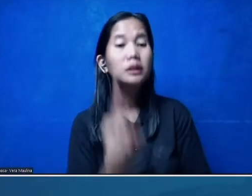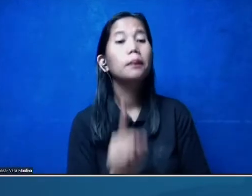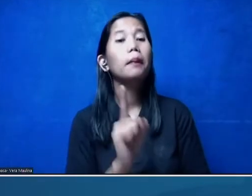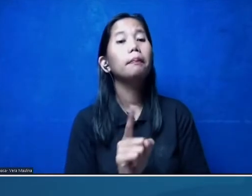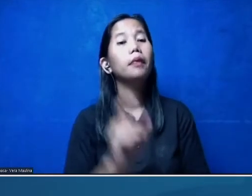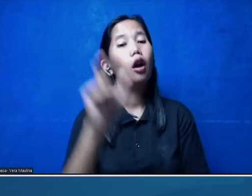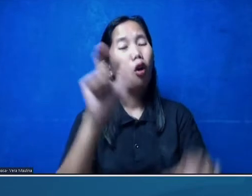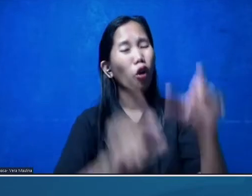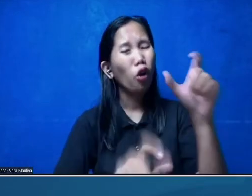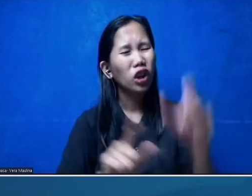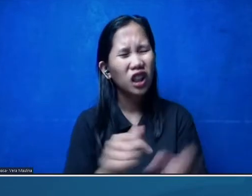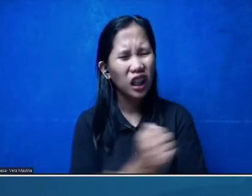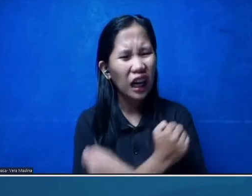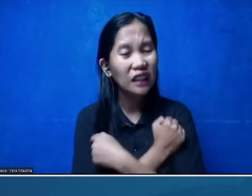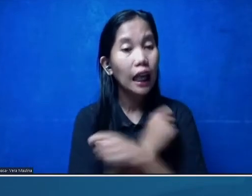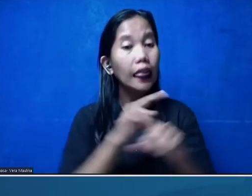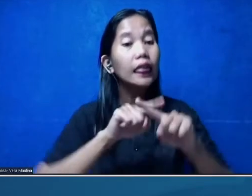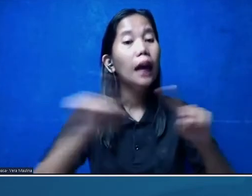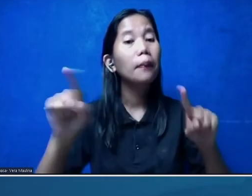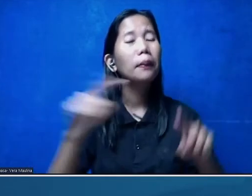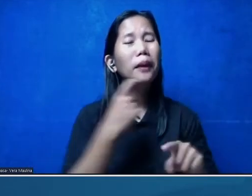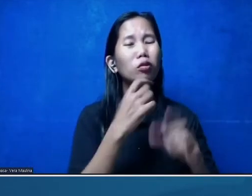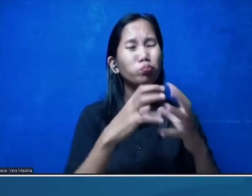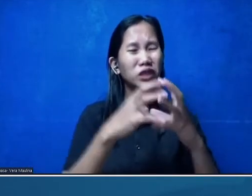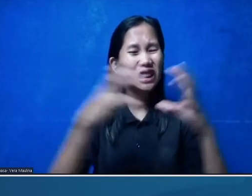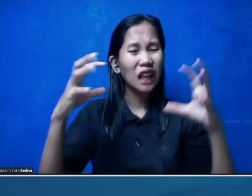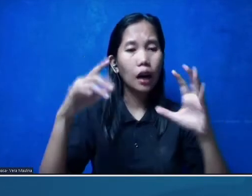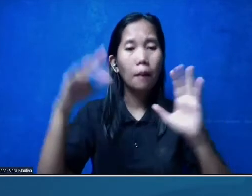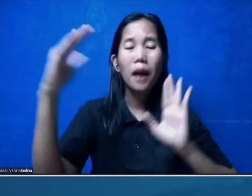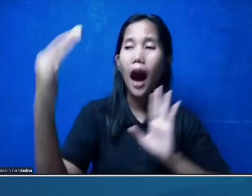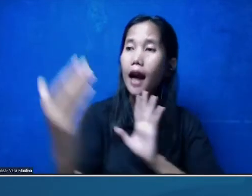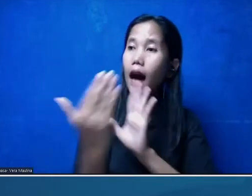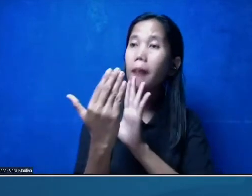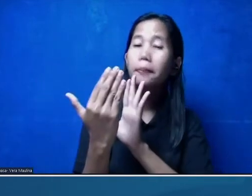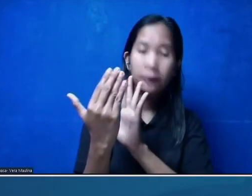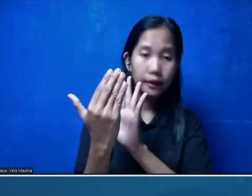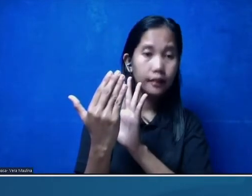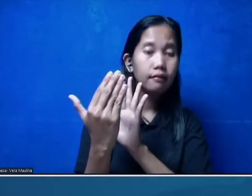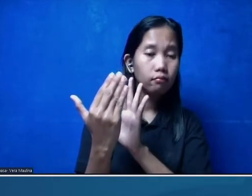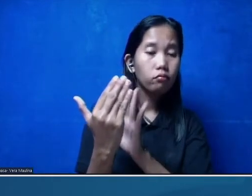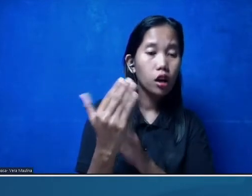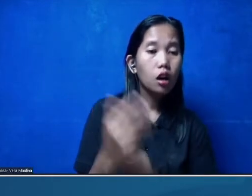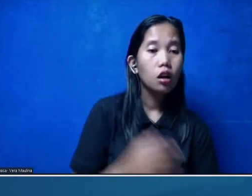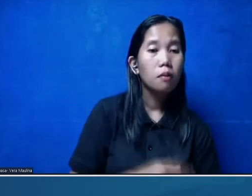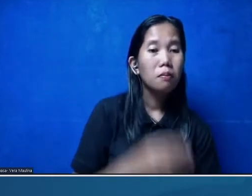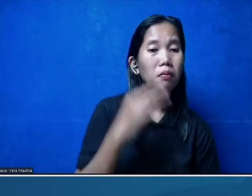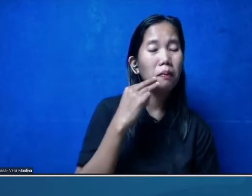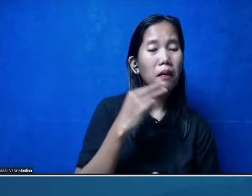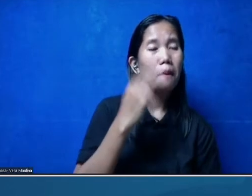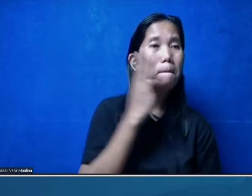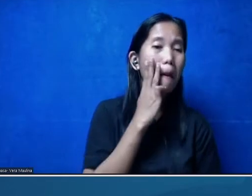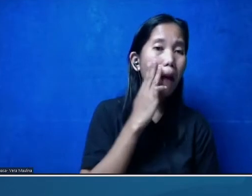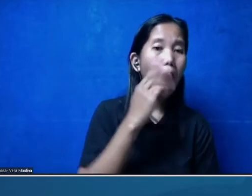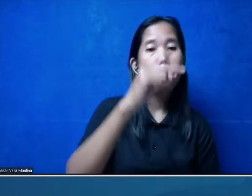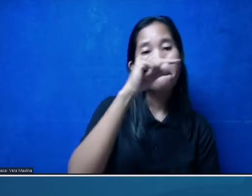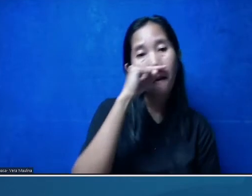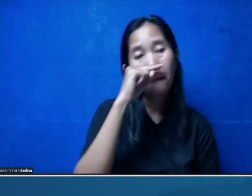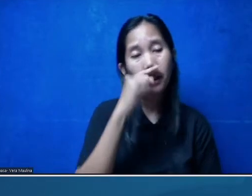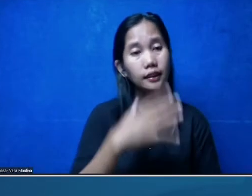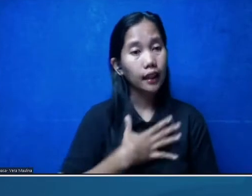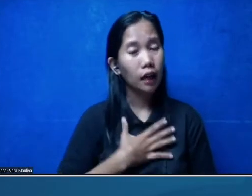ketika Mama saya papa saya meninggal dunia hati ini tidak bisa dibohongin rasanya